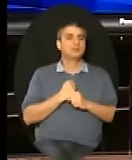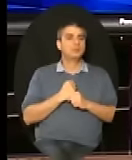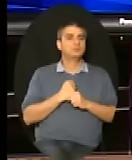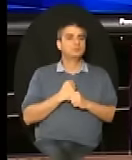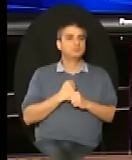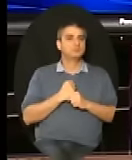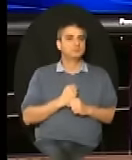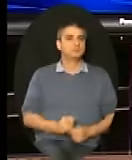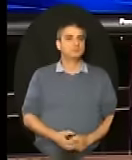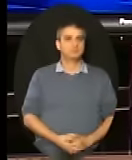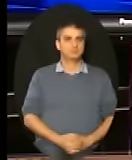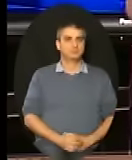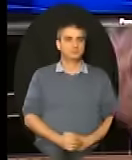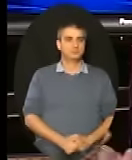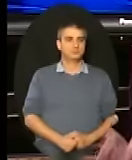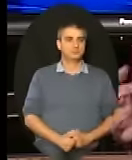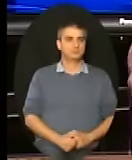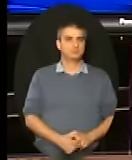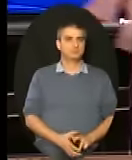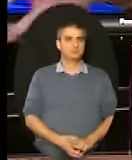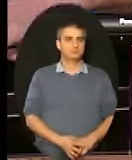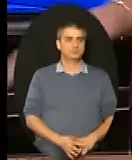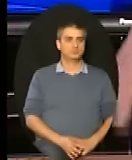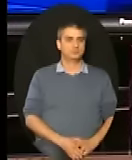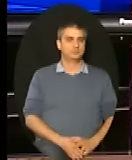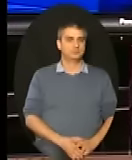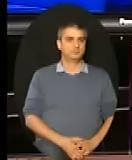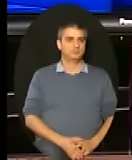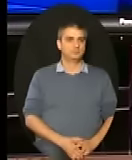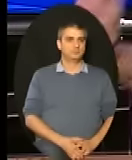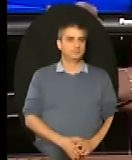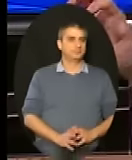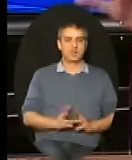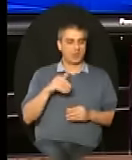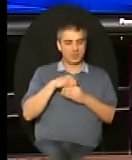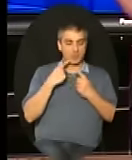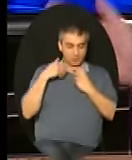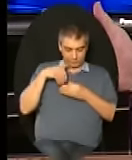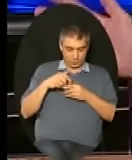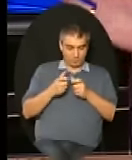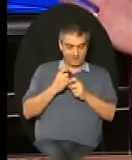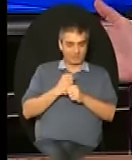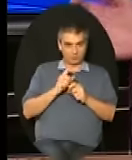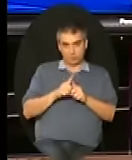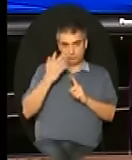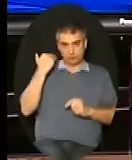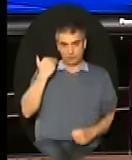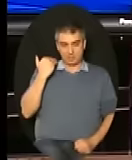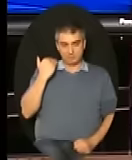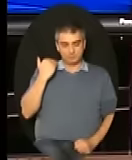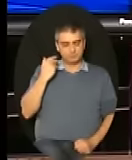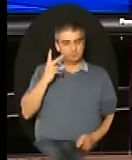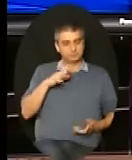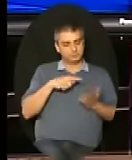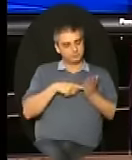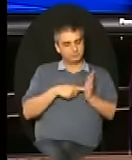באופן שזה לא נמשך פנימה לתוך דיונים פנימיים במפלגת העבודה כפי שהיה, לצערי, אלא